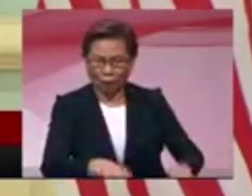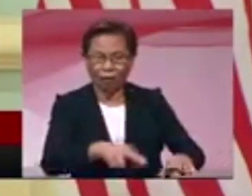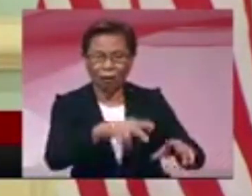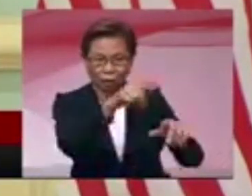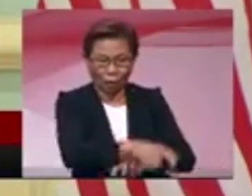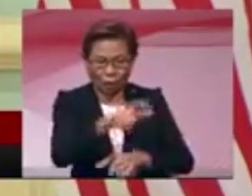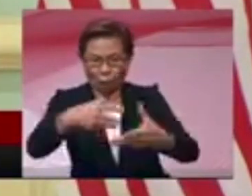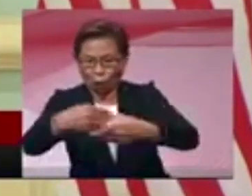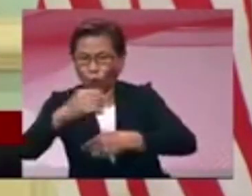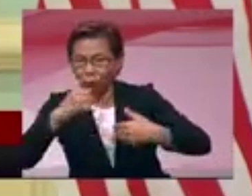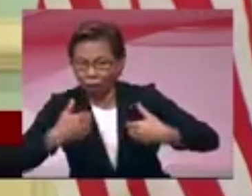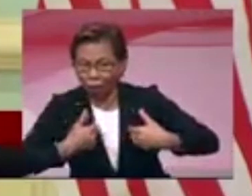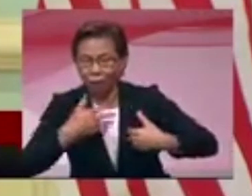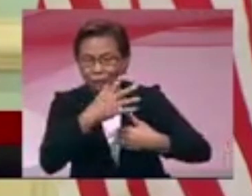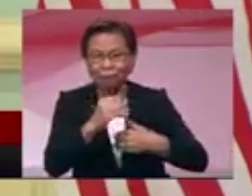ada